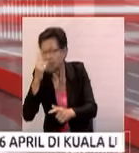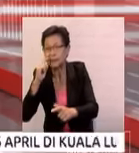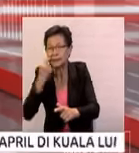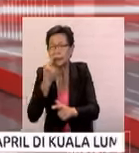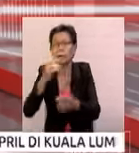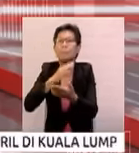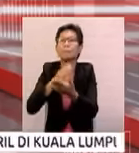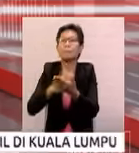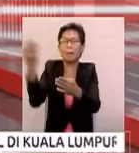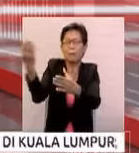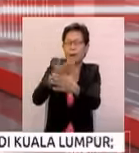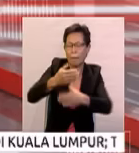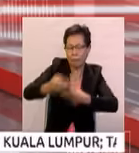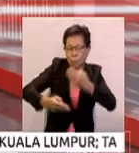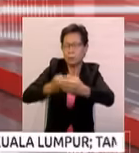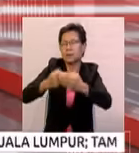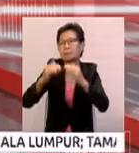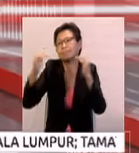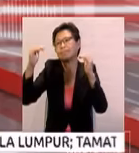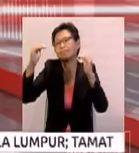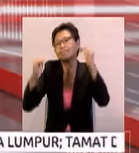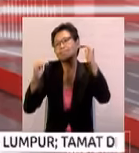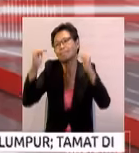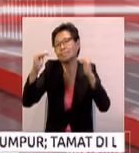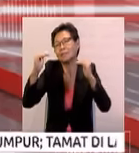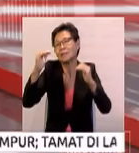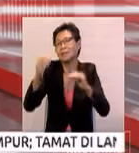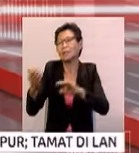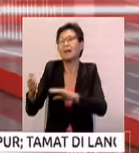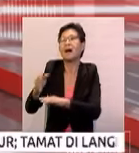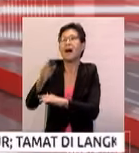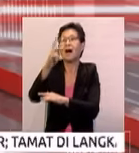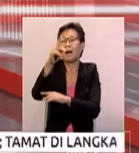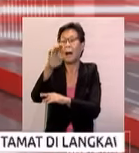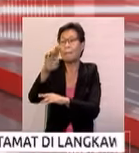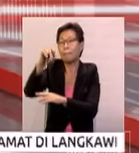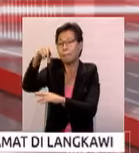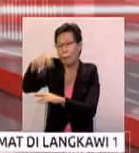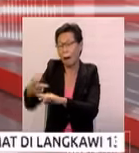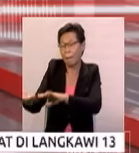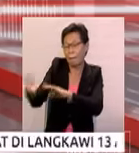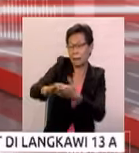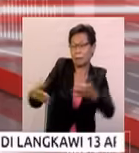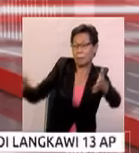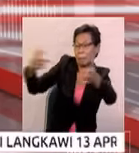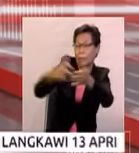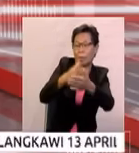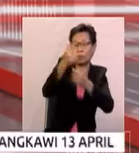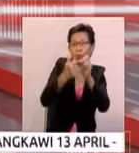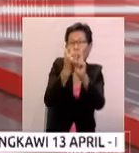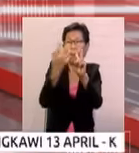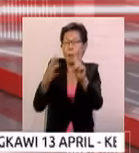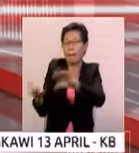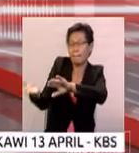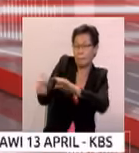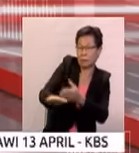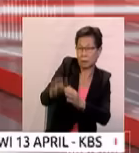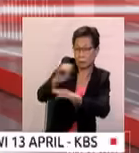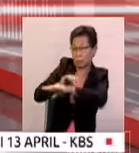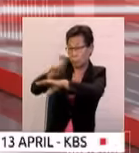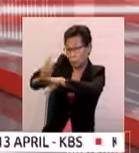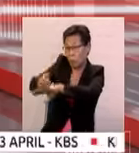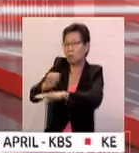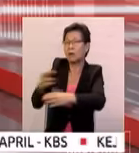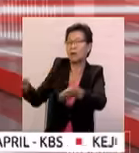dan menjejaskan proses keadilan. Mendiang Karpal yang meninggal dalam kemalangan jalan raya pada 2014 didakwa